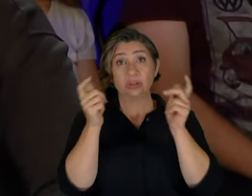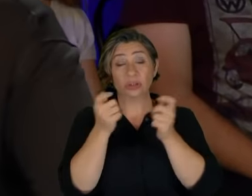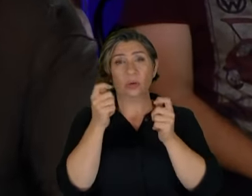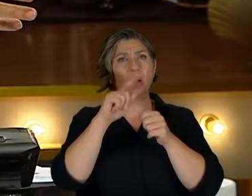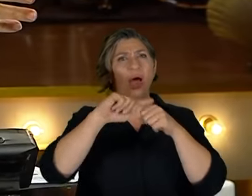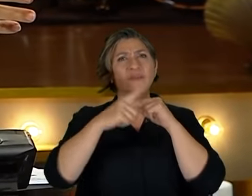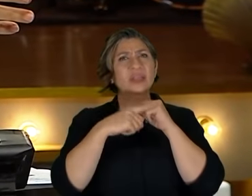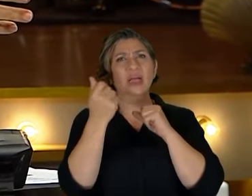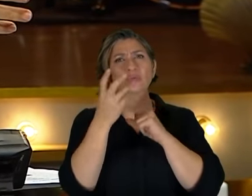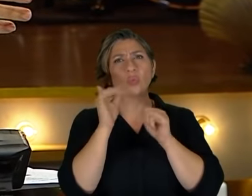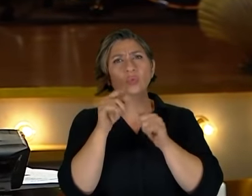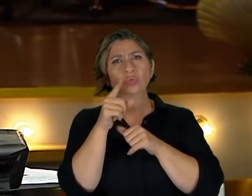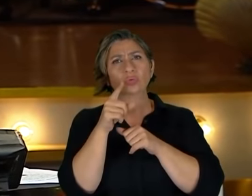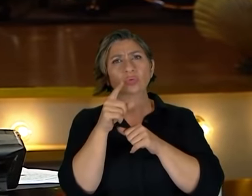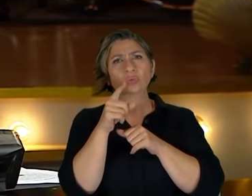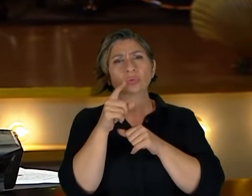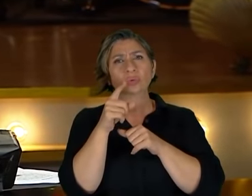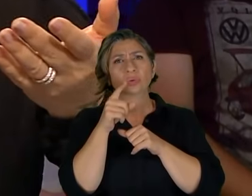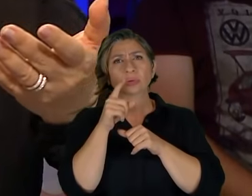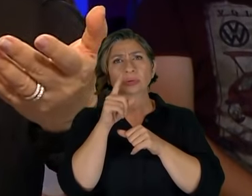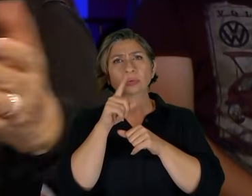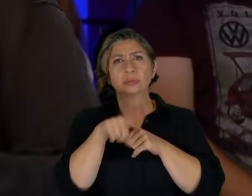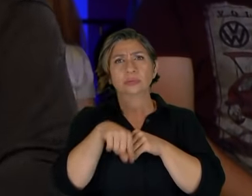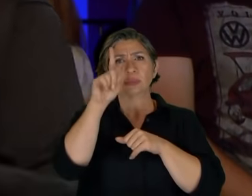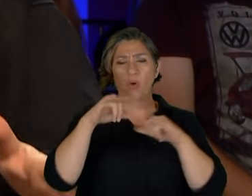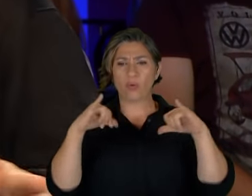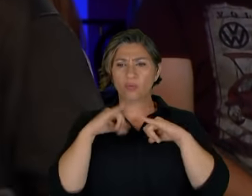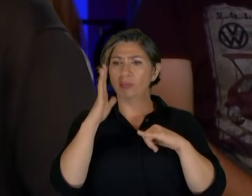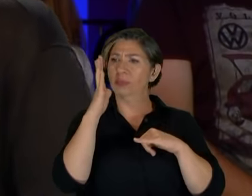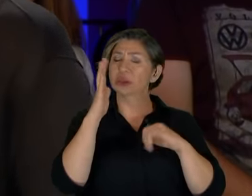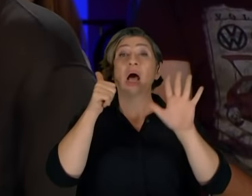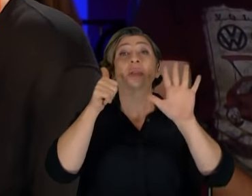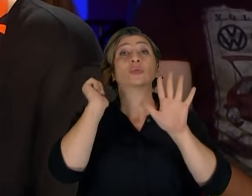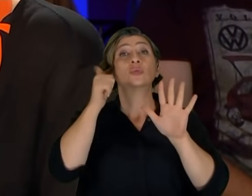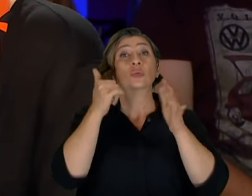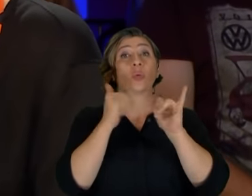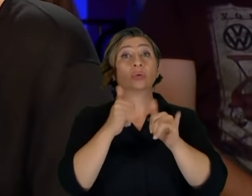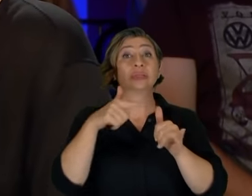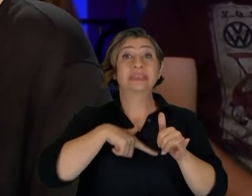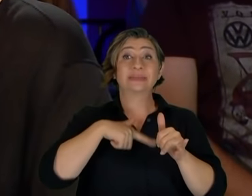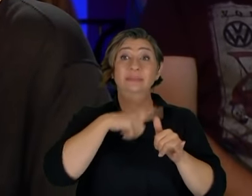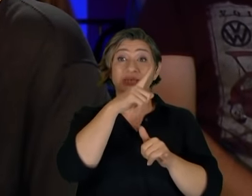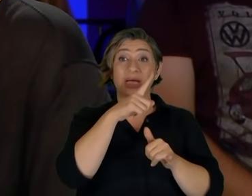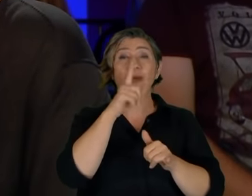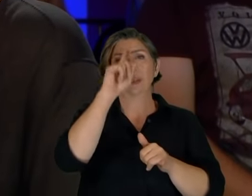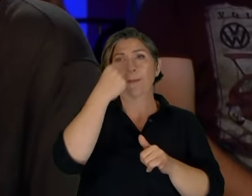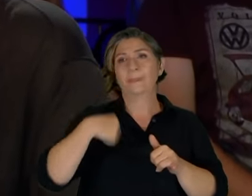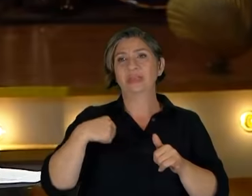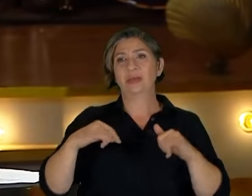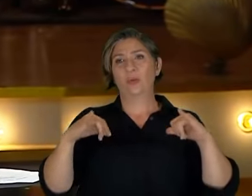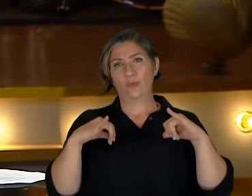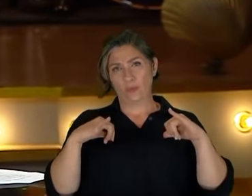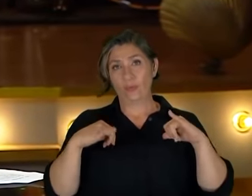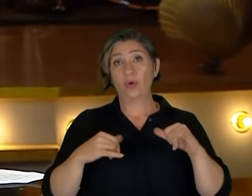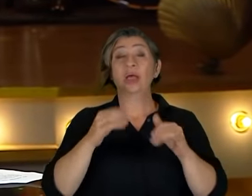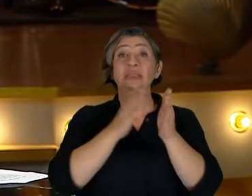zaman haftada kaç oynuyordunuz? Biz sadece bir gün off vardır, her gün oynarız. İzmir'e turneye gidiyorsunuz ve her gün oynuyorsunuz.